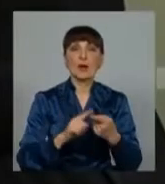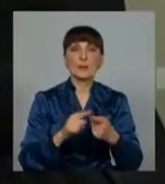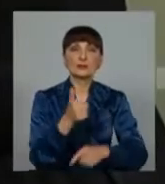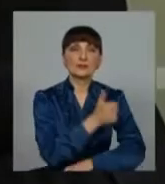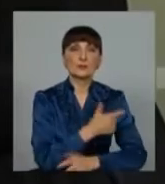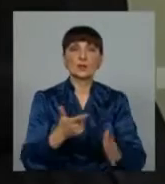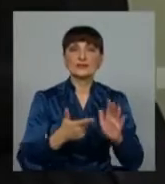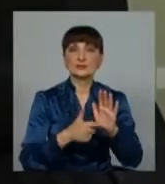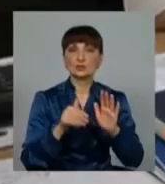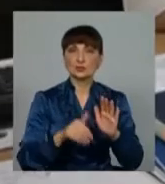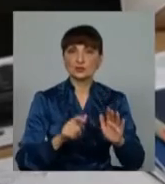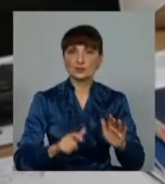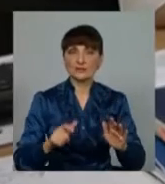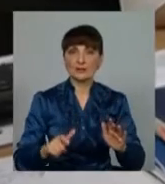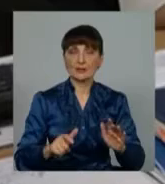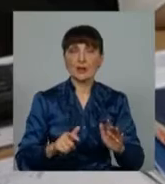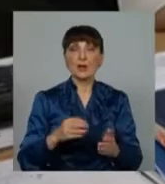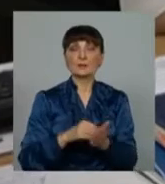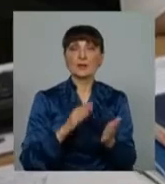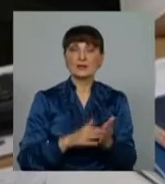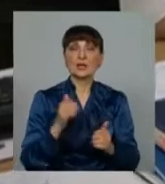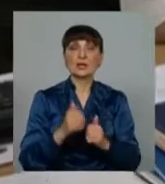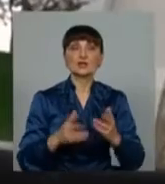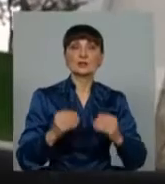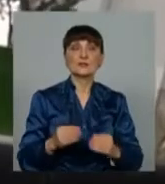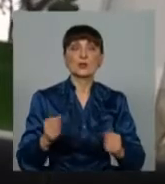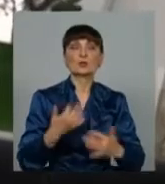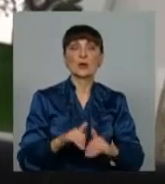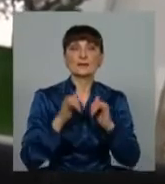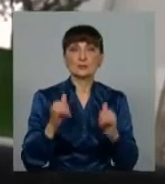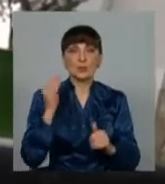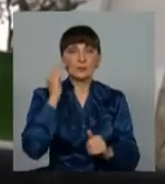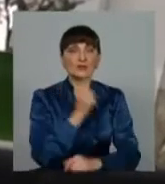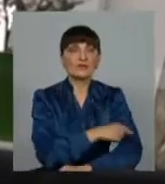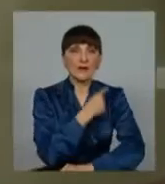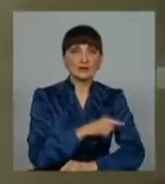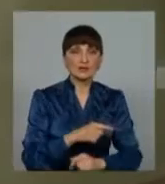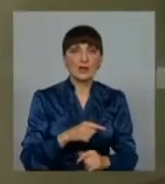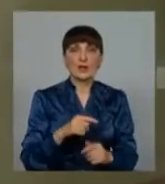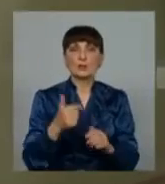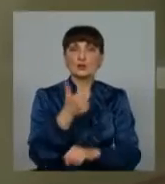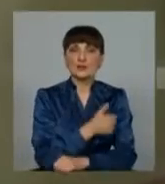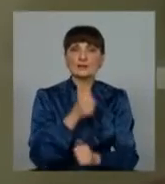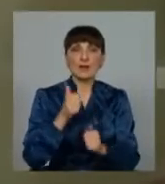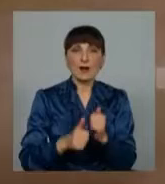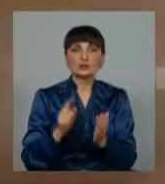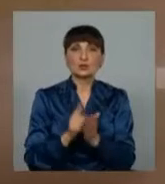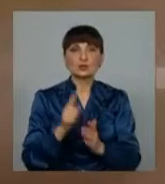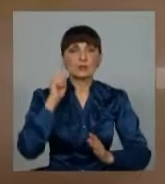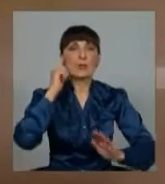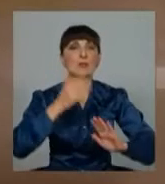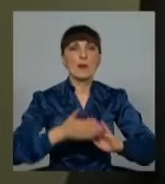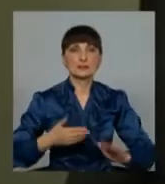привились более 700 тысяч человек. И этот показатель ежедневно растет. По мнению врачей, к вопросу иммунизации каждому нужно подходить